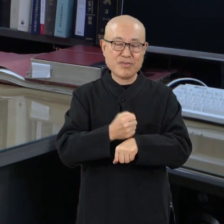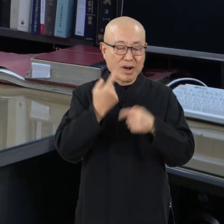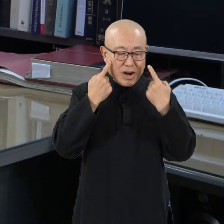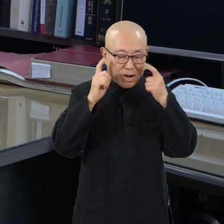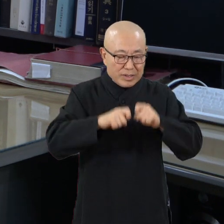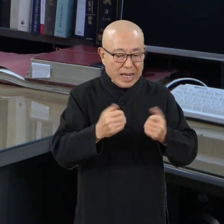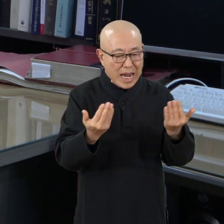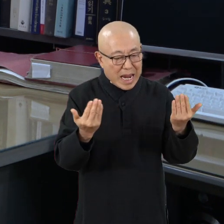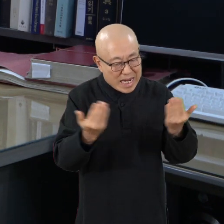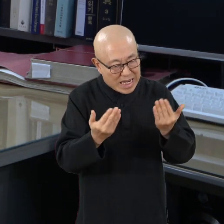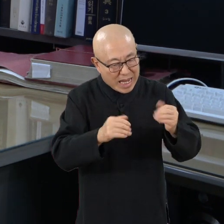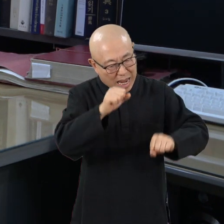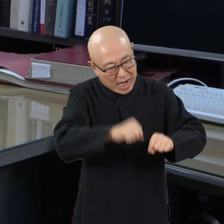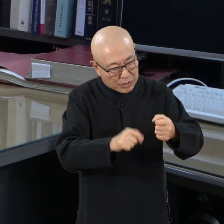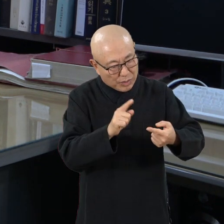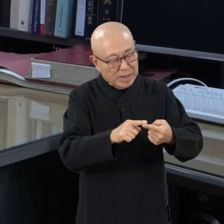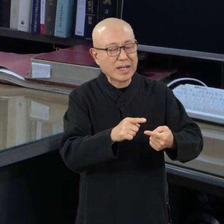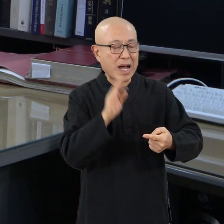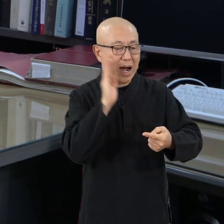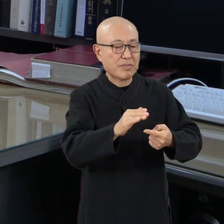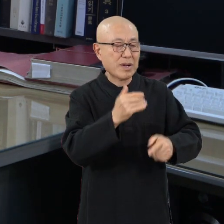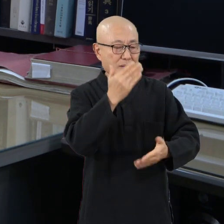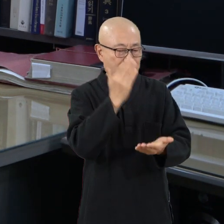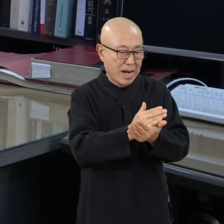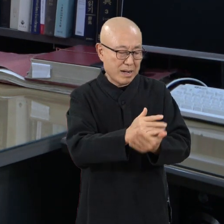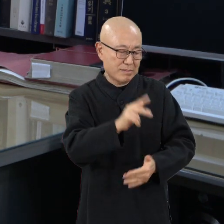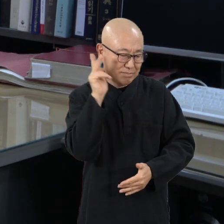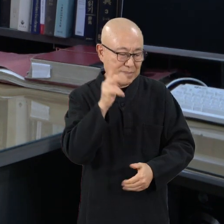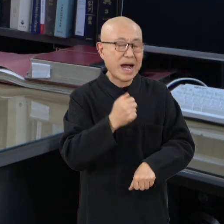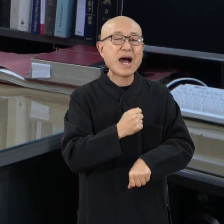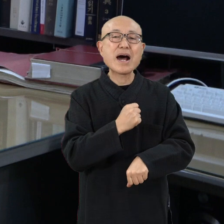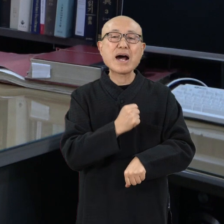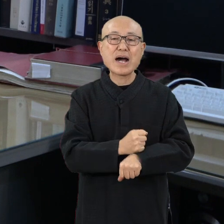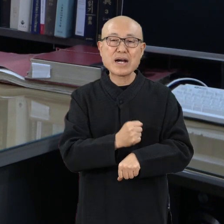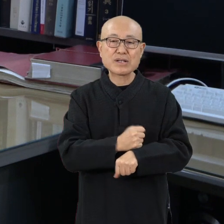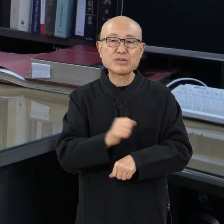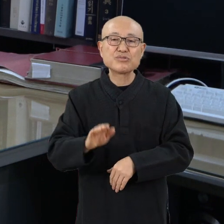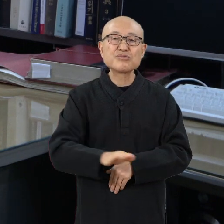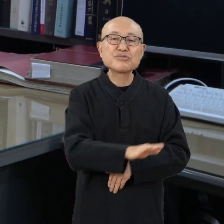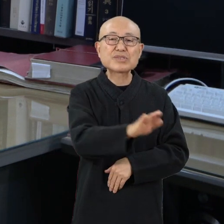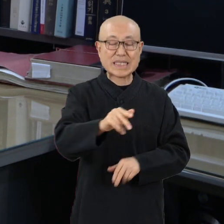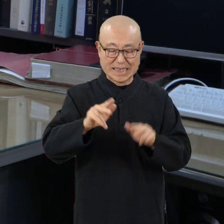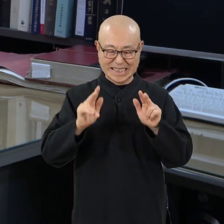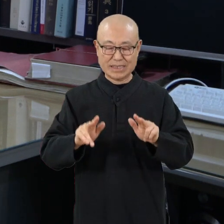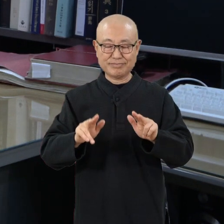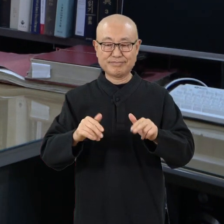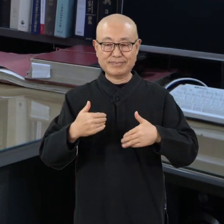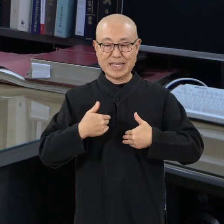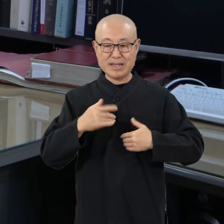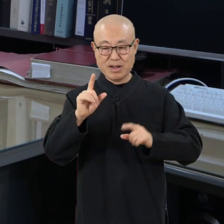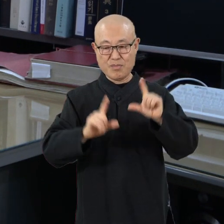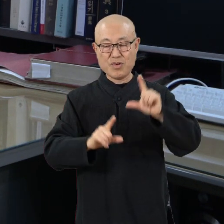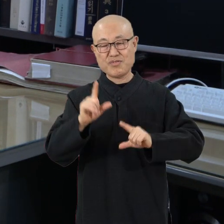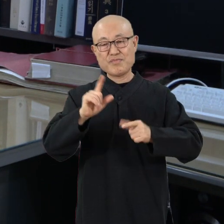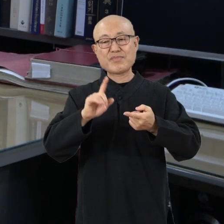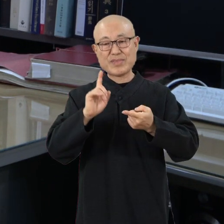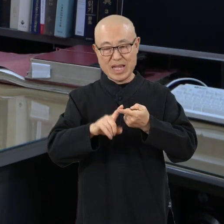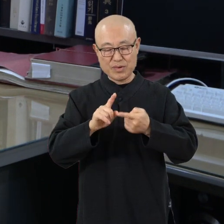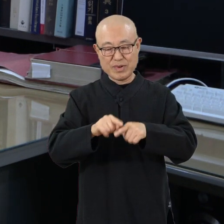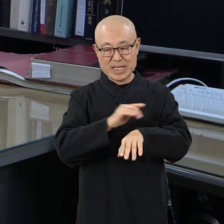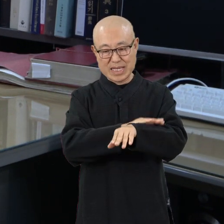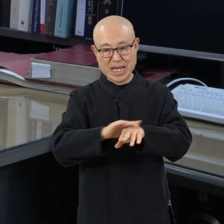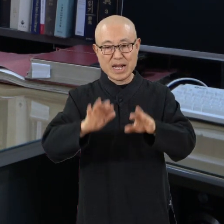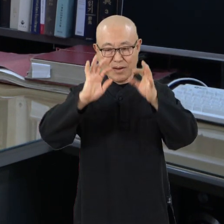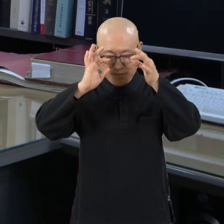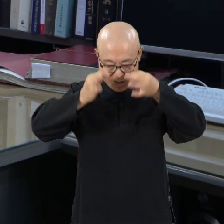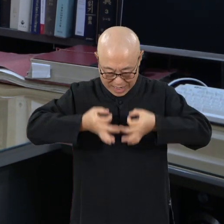것을 다시 저지르지 않으려고 하는 것. 이러므로 해서 우리가 현재를 중심으로 나 자신을